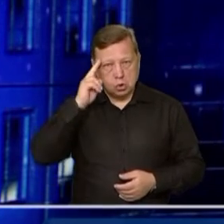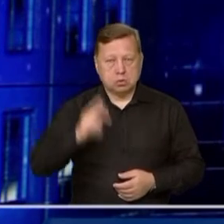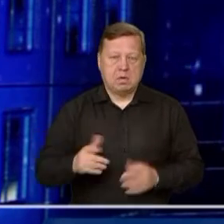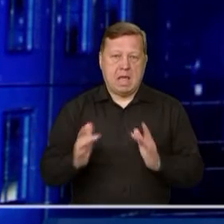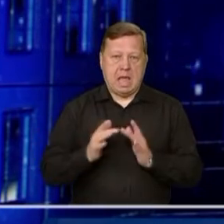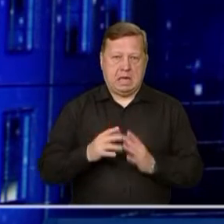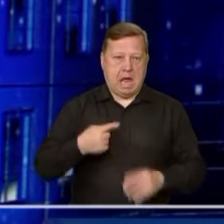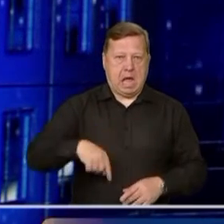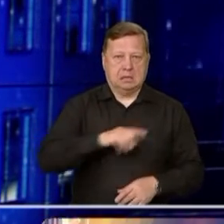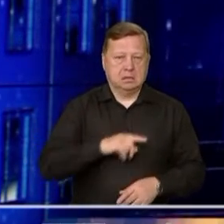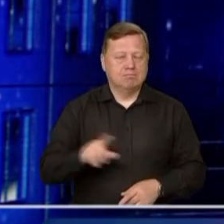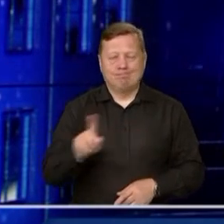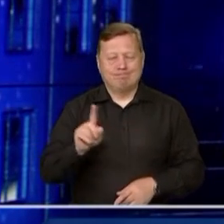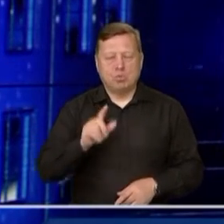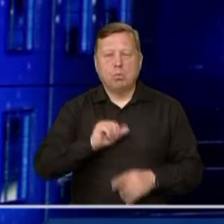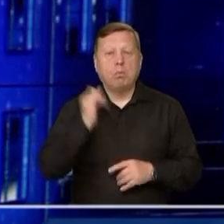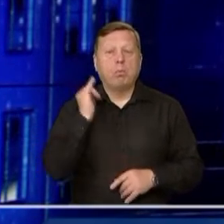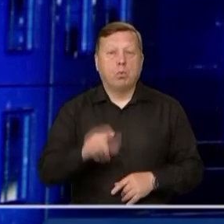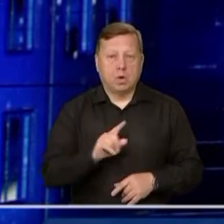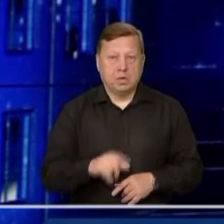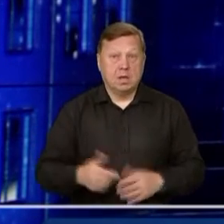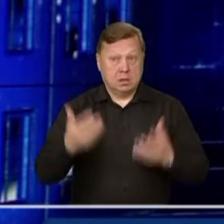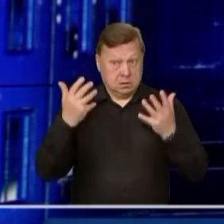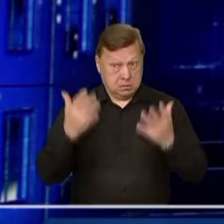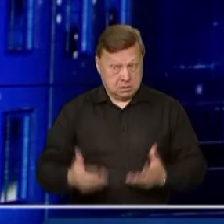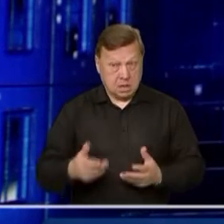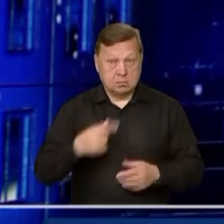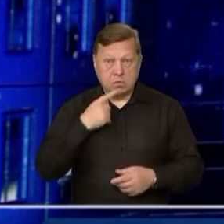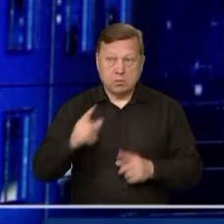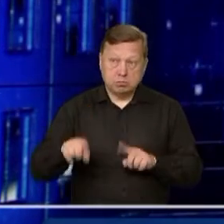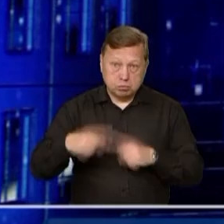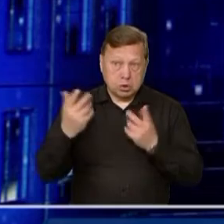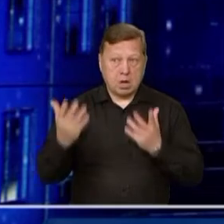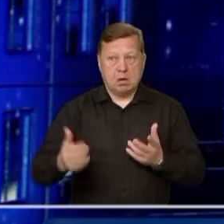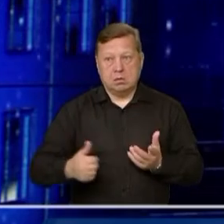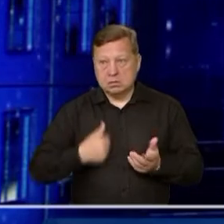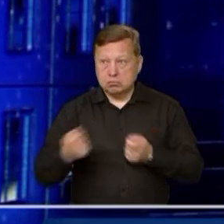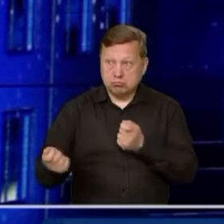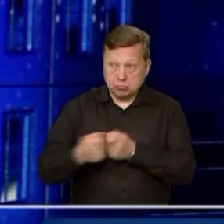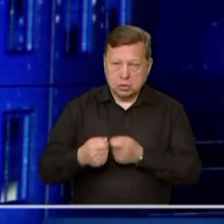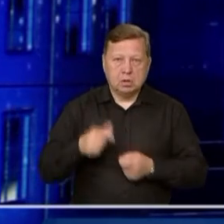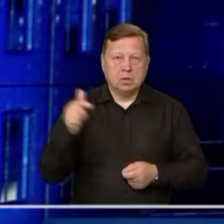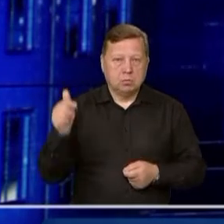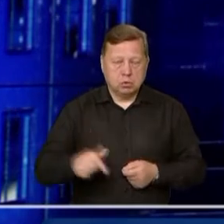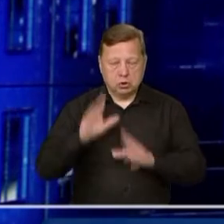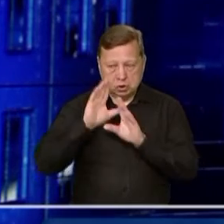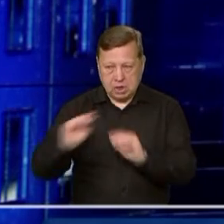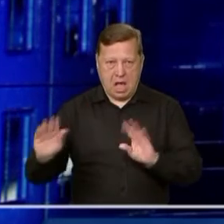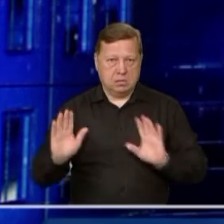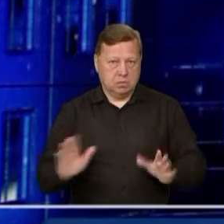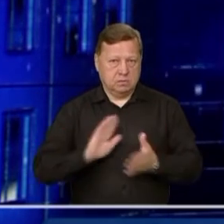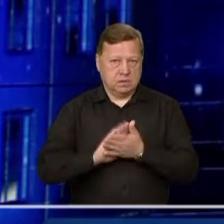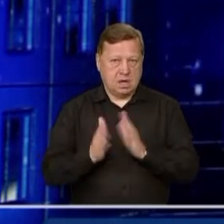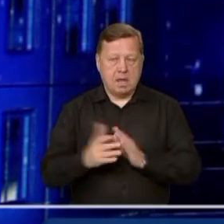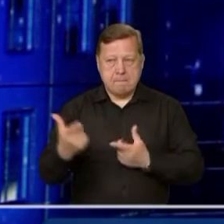racje, no jest błędem podejściem. Jeżeli chce się do kogokolwiek przekonać, trzeba mu okazać elementarny szacunek i